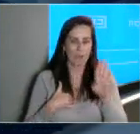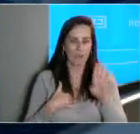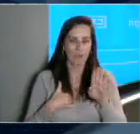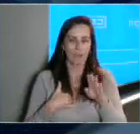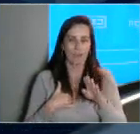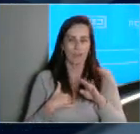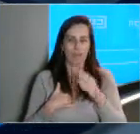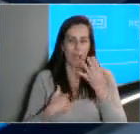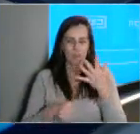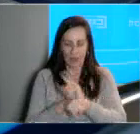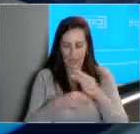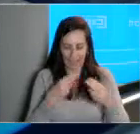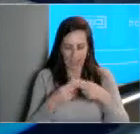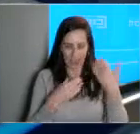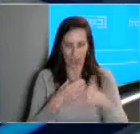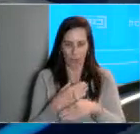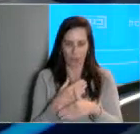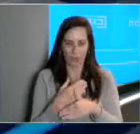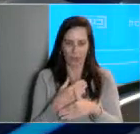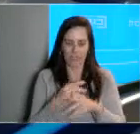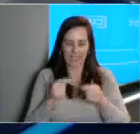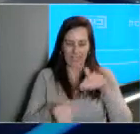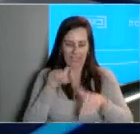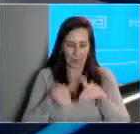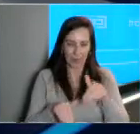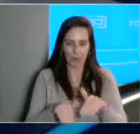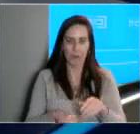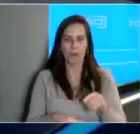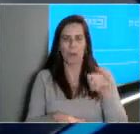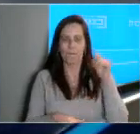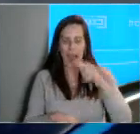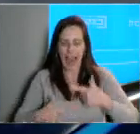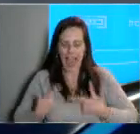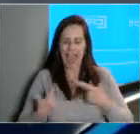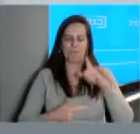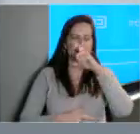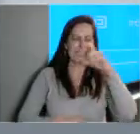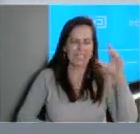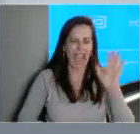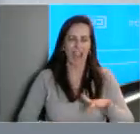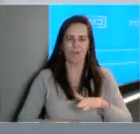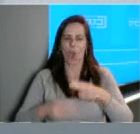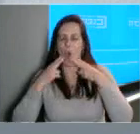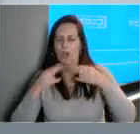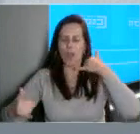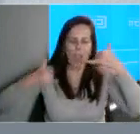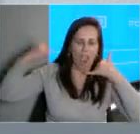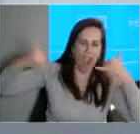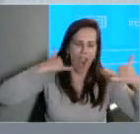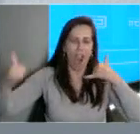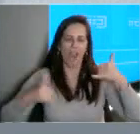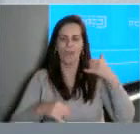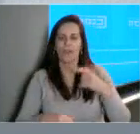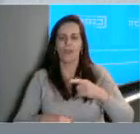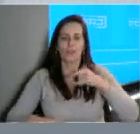במשך 45 דקות לקראת סוף סגירת הקלפיות, בא לייב שלו, בא אינסטגרם, עונה לאנשים, מתקשר